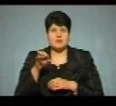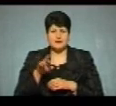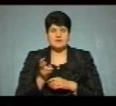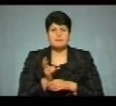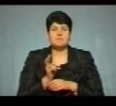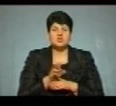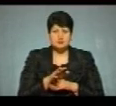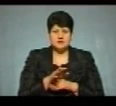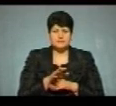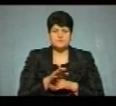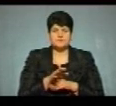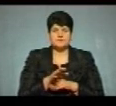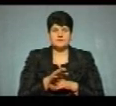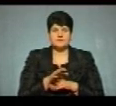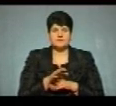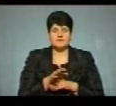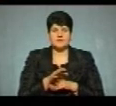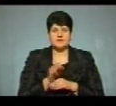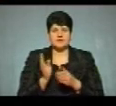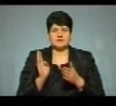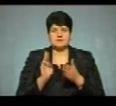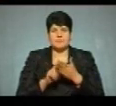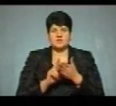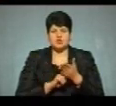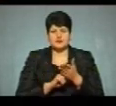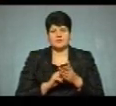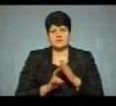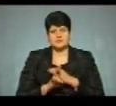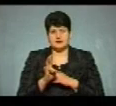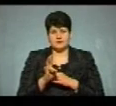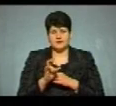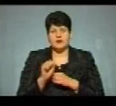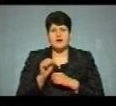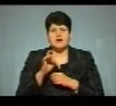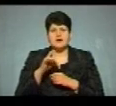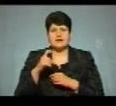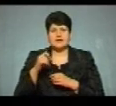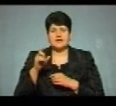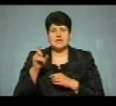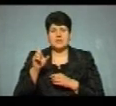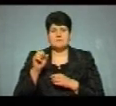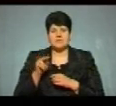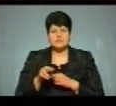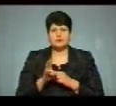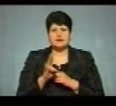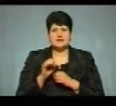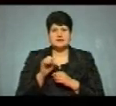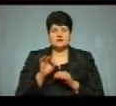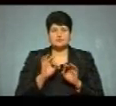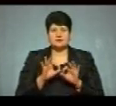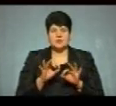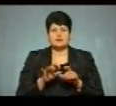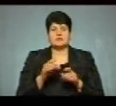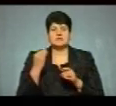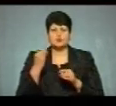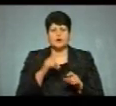прийшли, запечатали нам церкву. Архієпископ Тернопільський і Кременецький православної церкви України Нестор розповідає історію